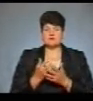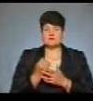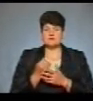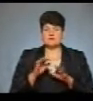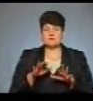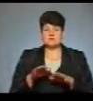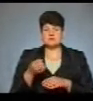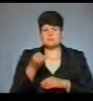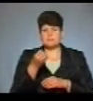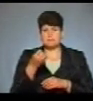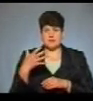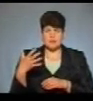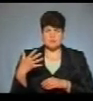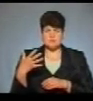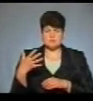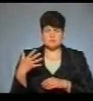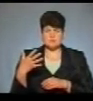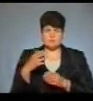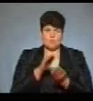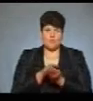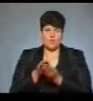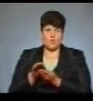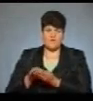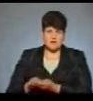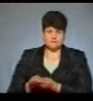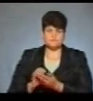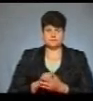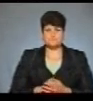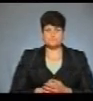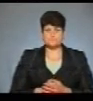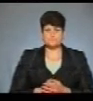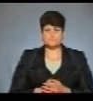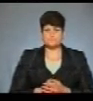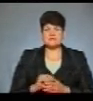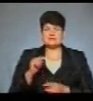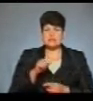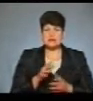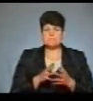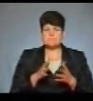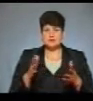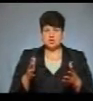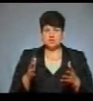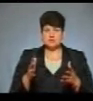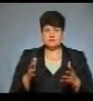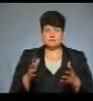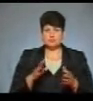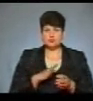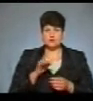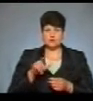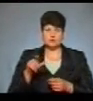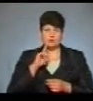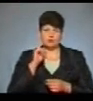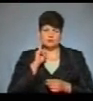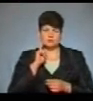місці 15 поховань, з яких більшість належала людям молодого